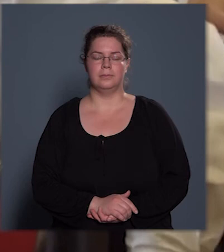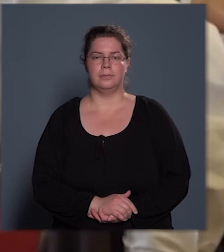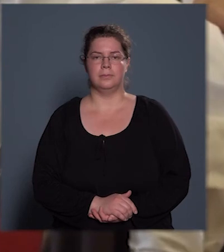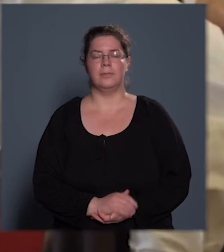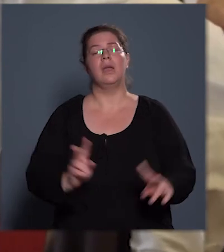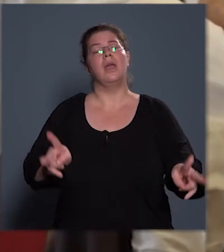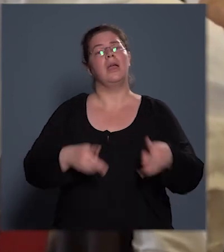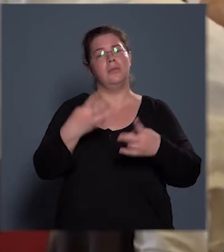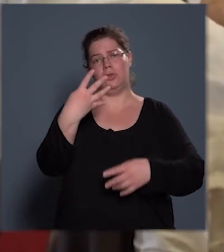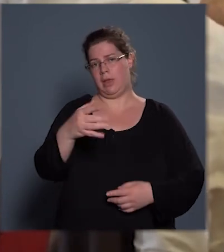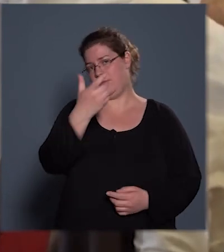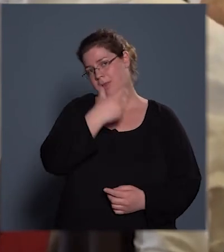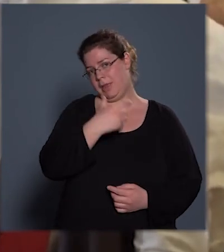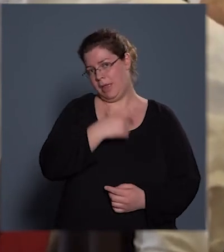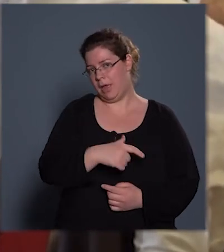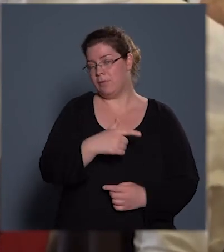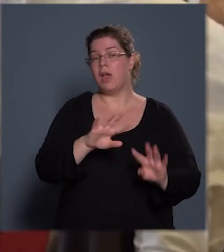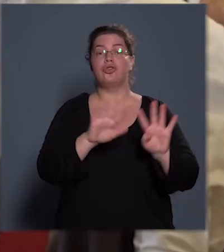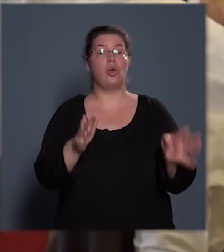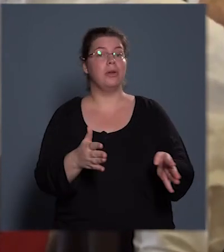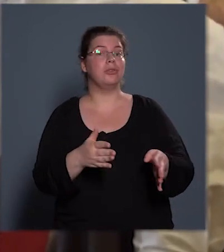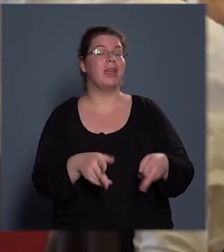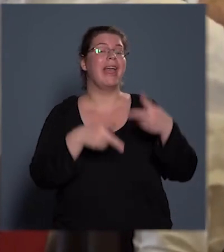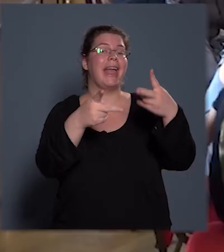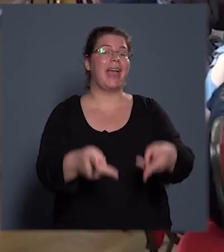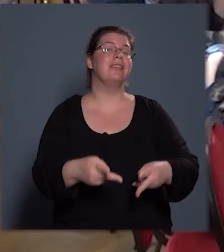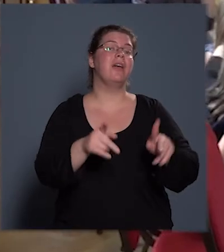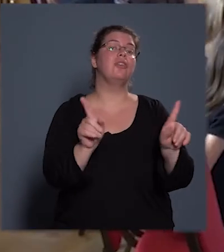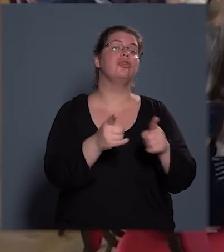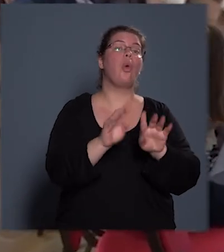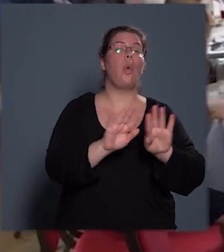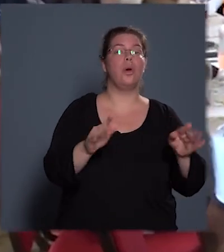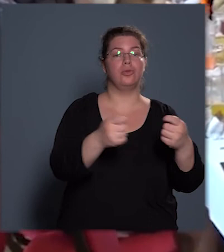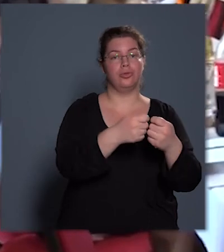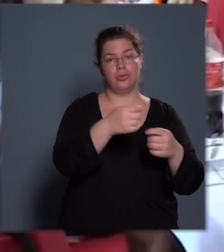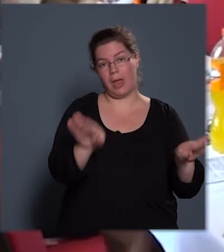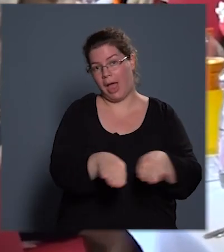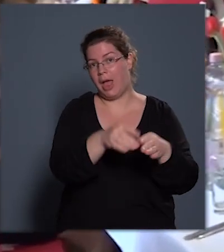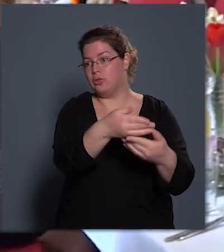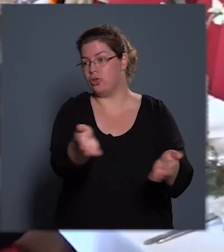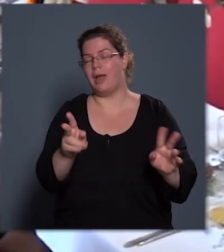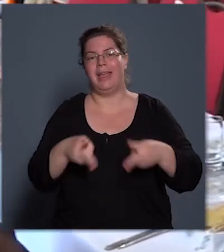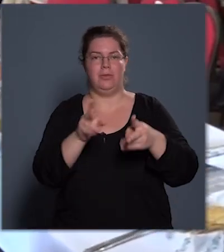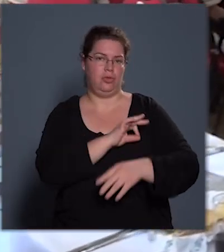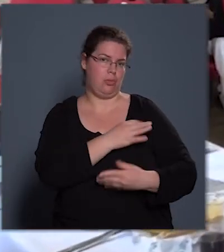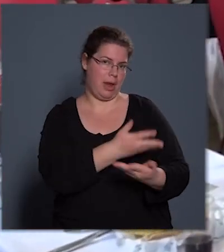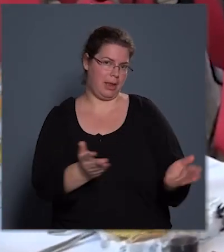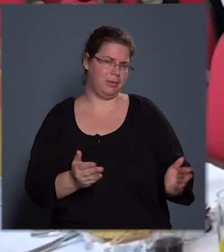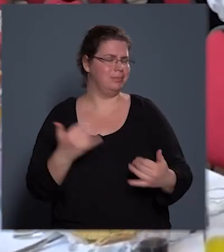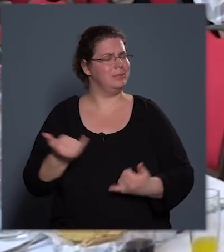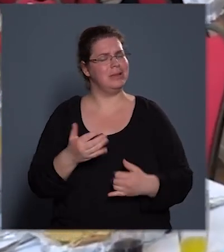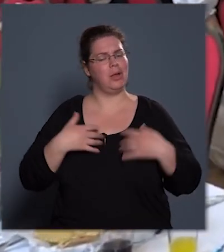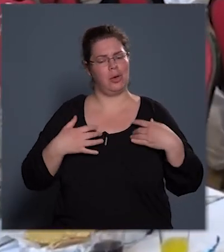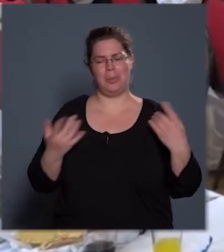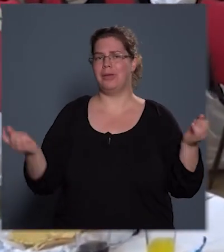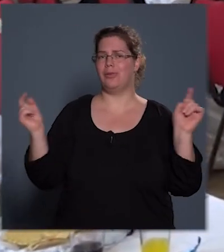Kedves 40 éves kórus, kedves kórustársak, kedves barátaink! Mindig nagy örömmel jövünk ide hozzátok, főleg